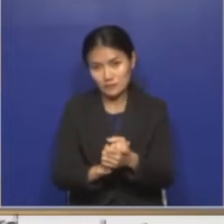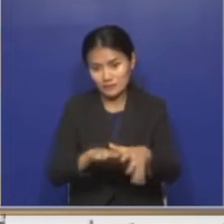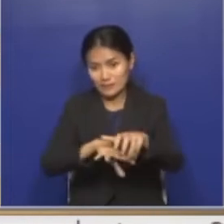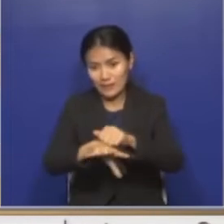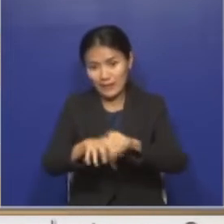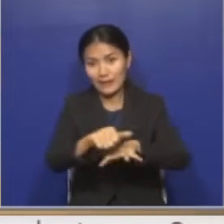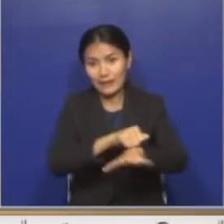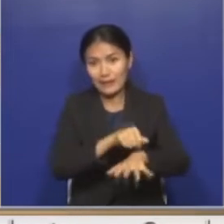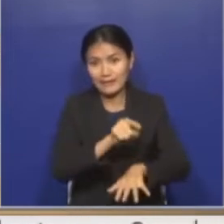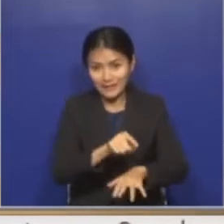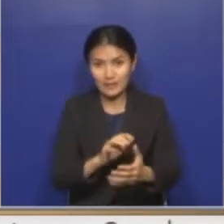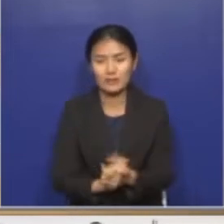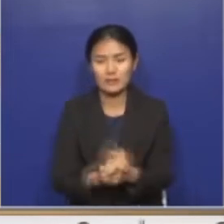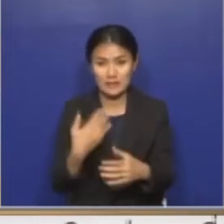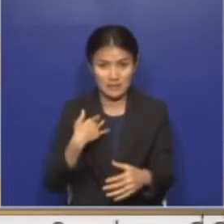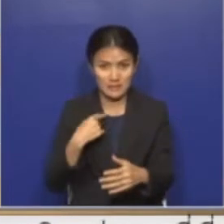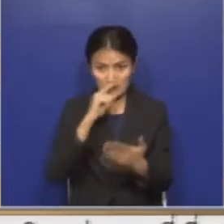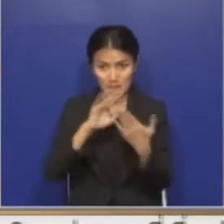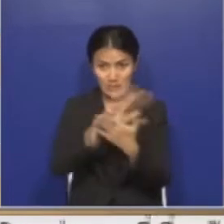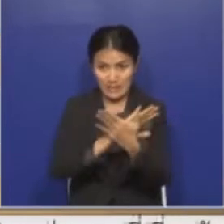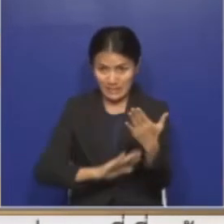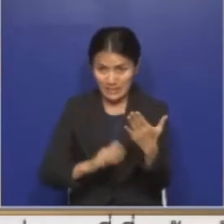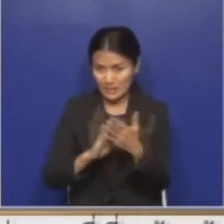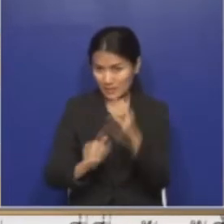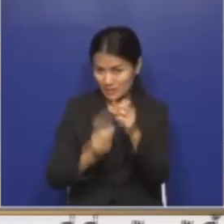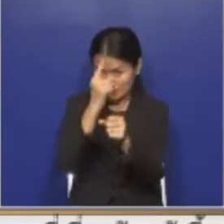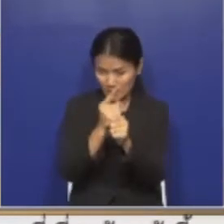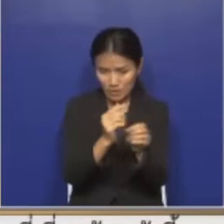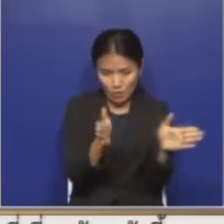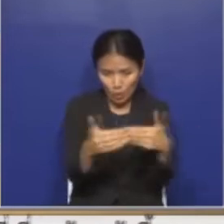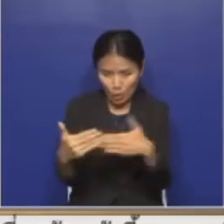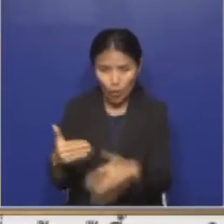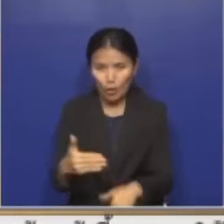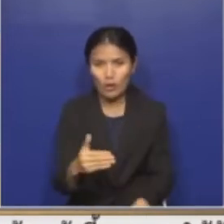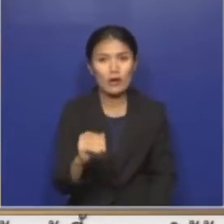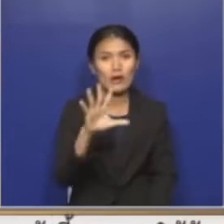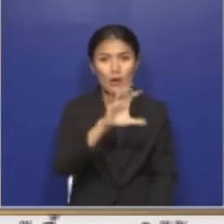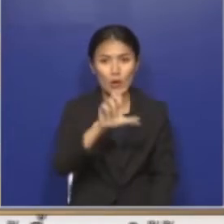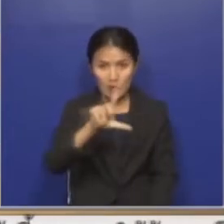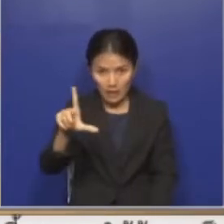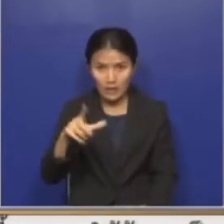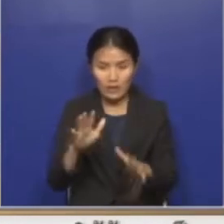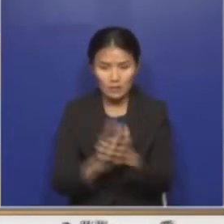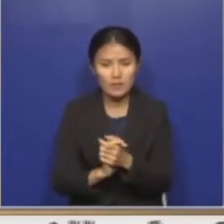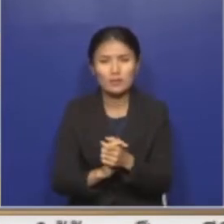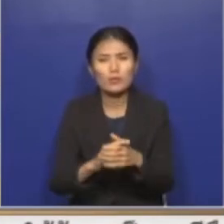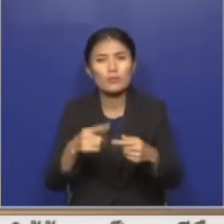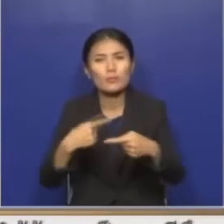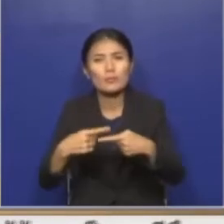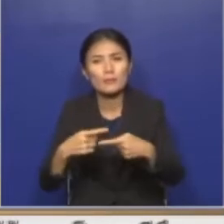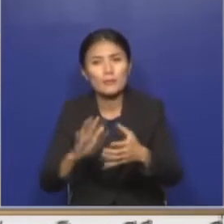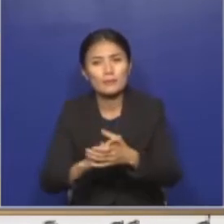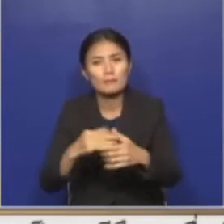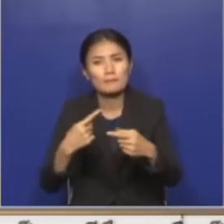ผลิตได้ 500ล้านกล่องนะครับแล้วจะเป็นถุงมือยางสังเคราะห์เนี่ยนะครับเพียงร้อยละ